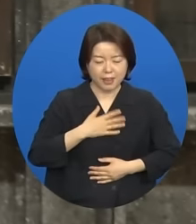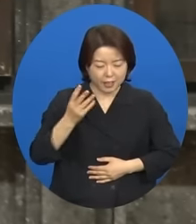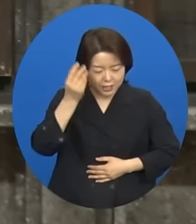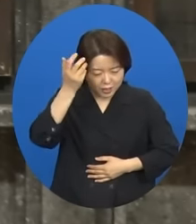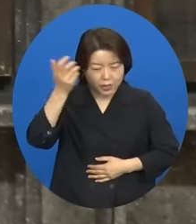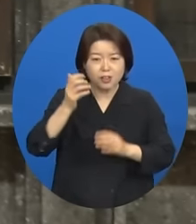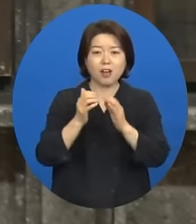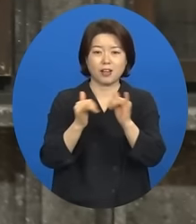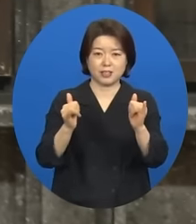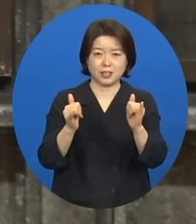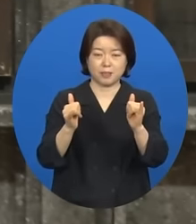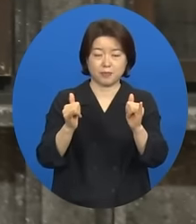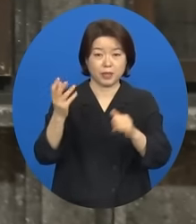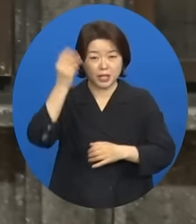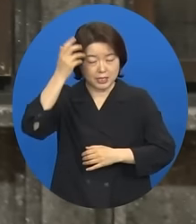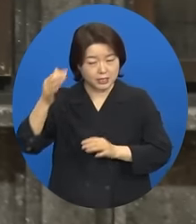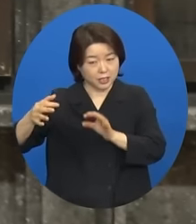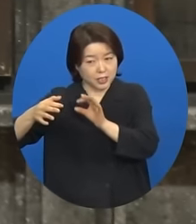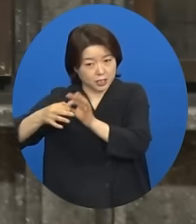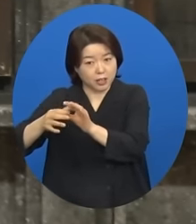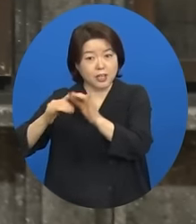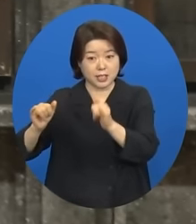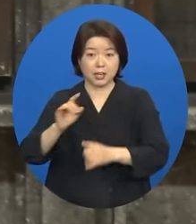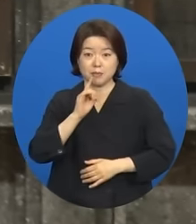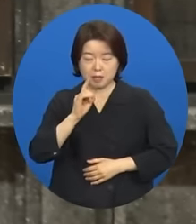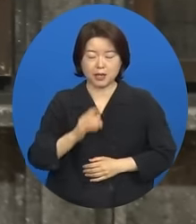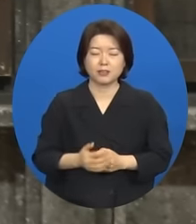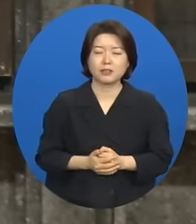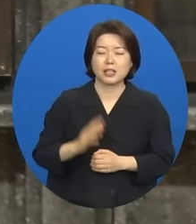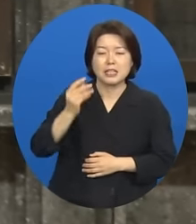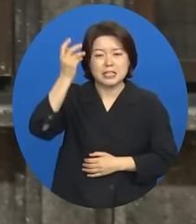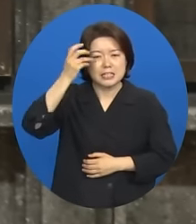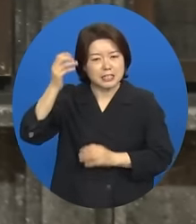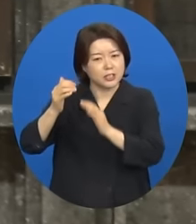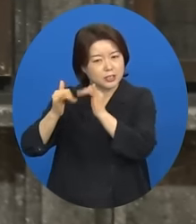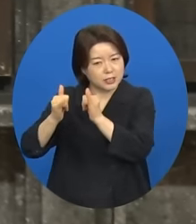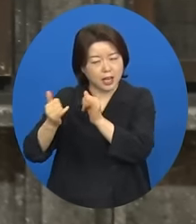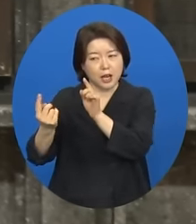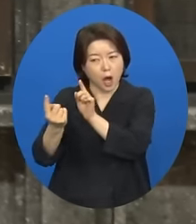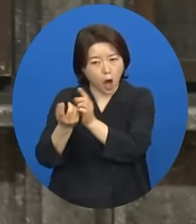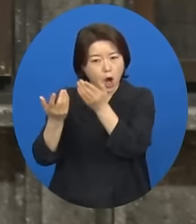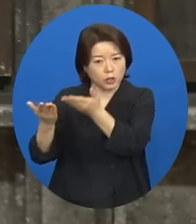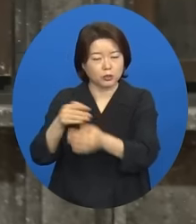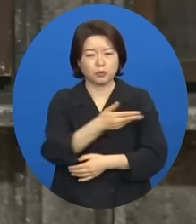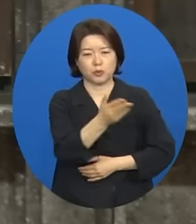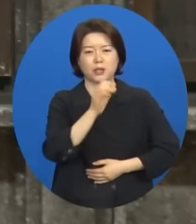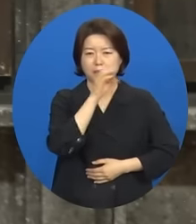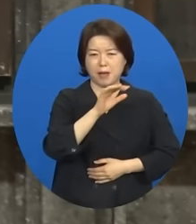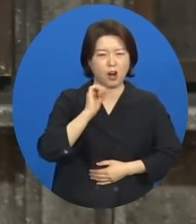이건 뭐 성령에 속한 자, 영의 사람이란 표현인데요. 신령한 자들을 대함과 같이 너에게 말할 수 없어서